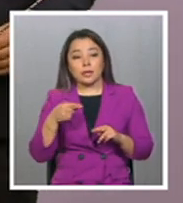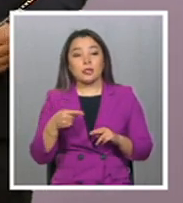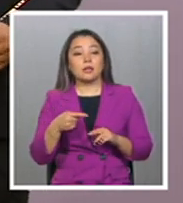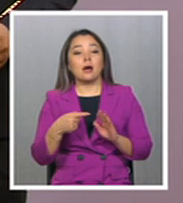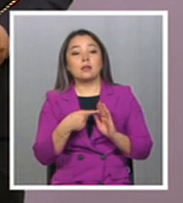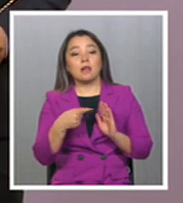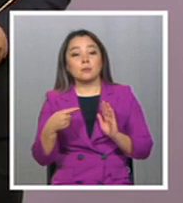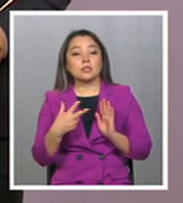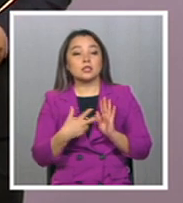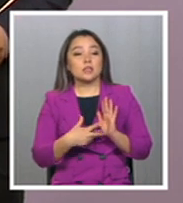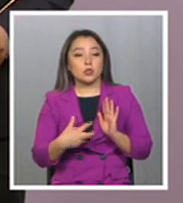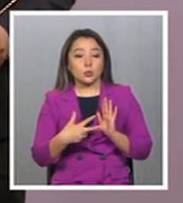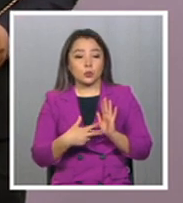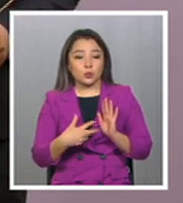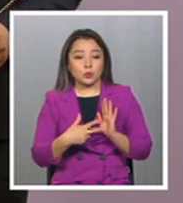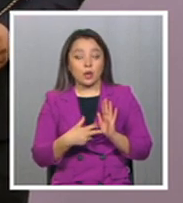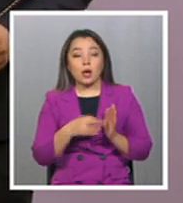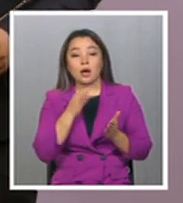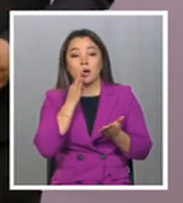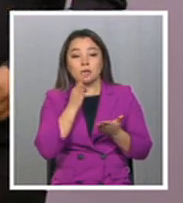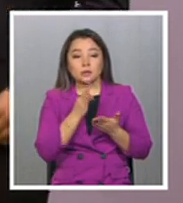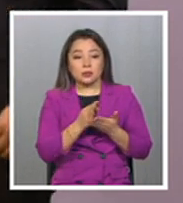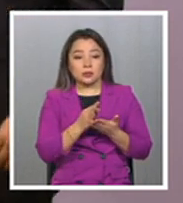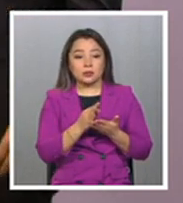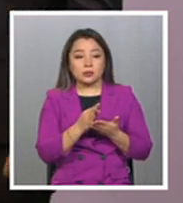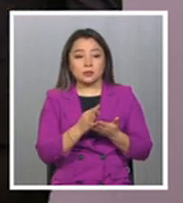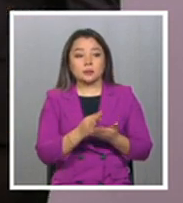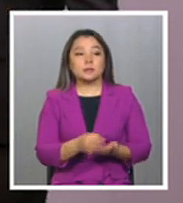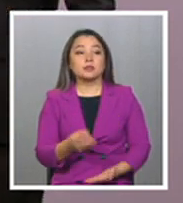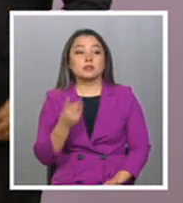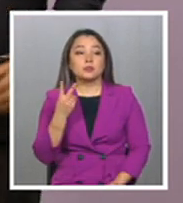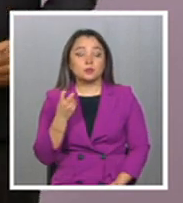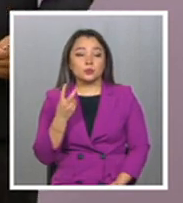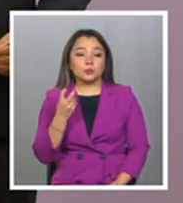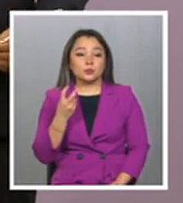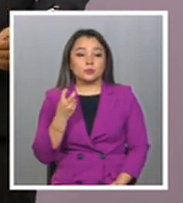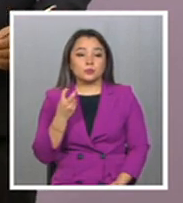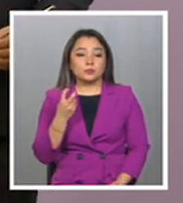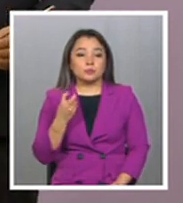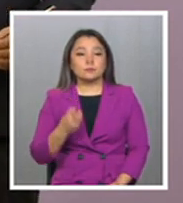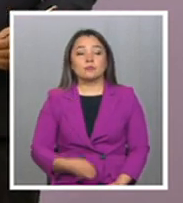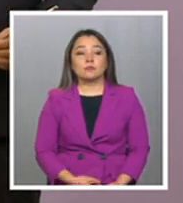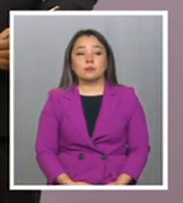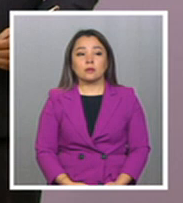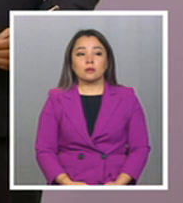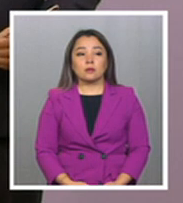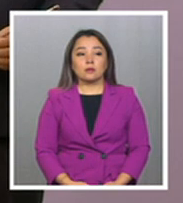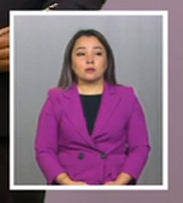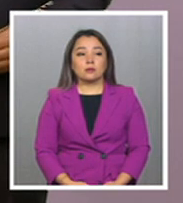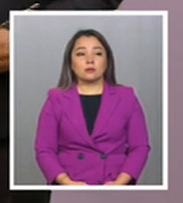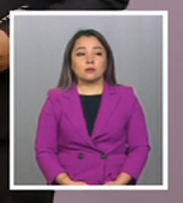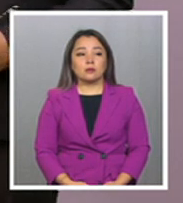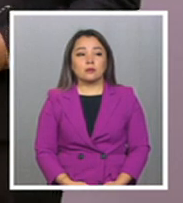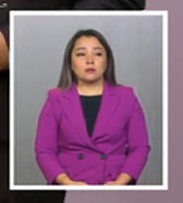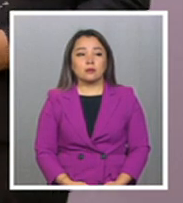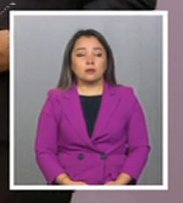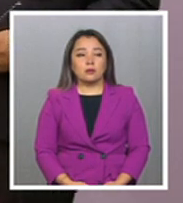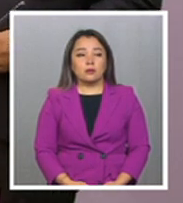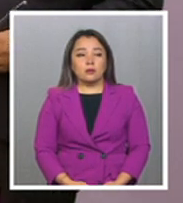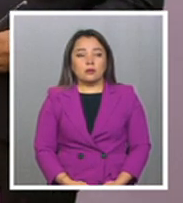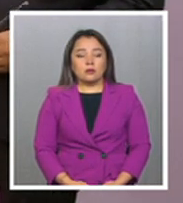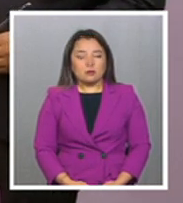800-ді азайтамыз. Айырманың мәні 200-ге тең екен. Екінші